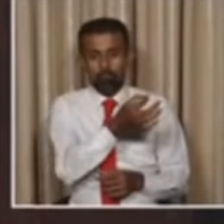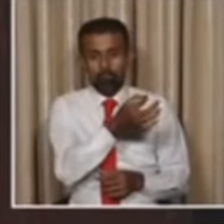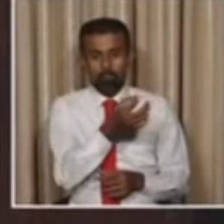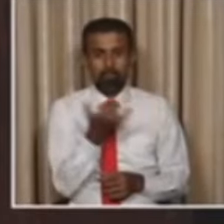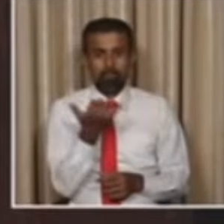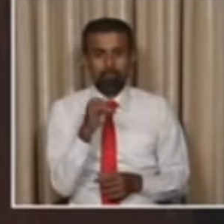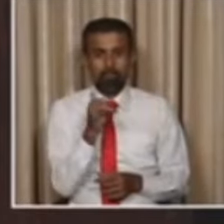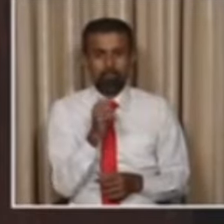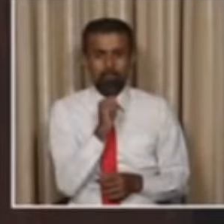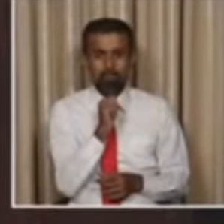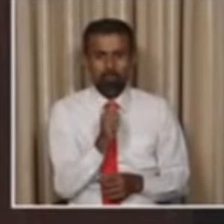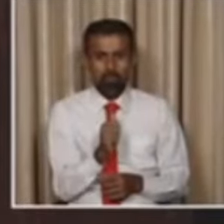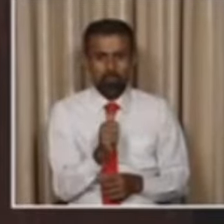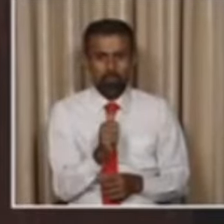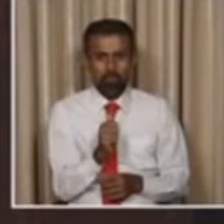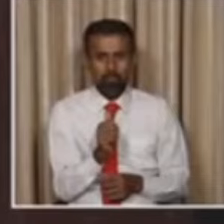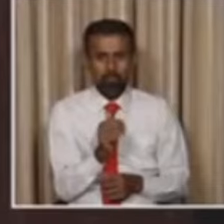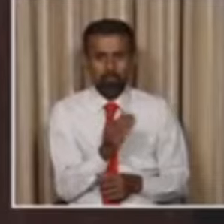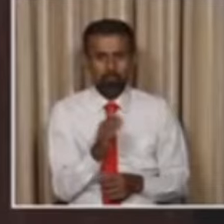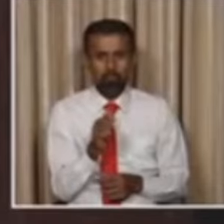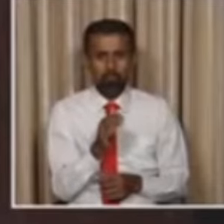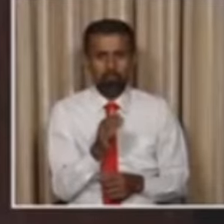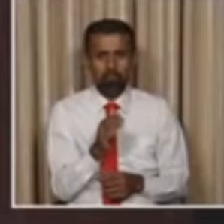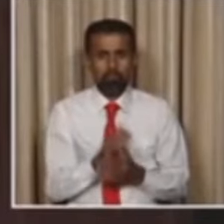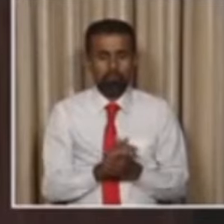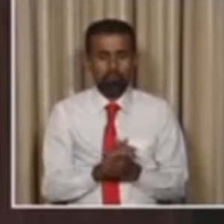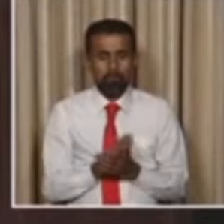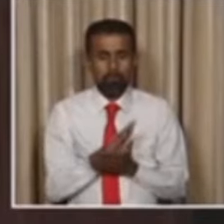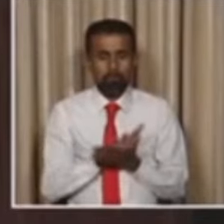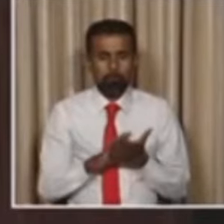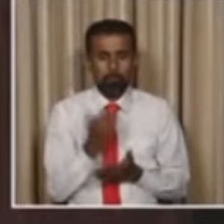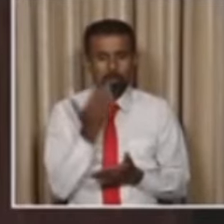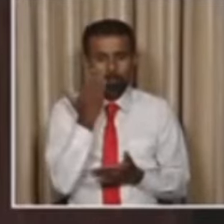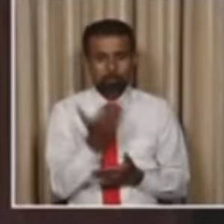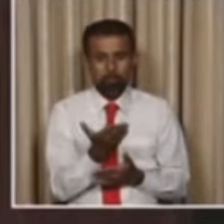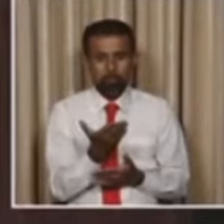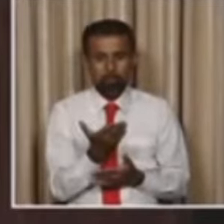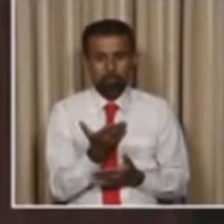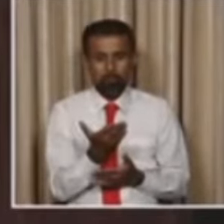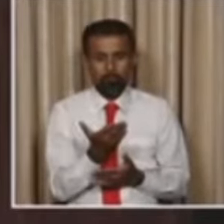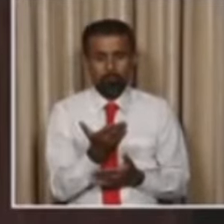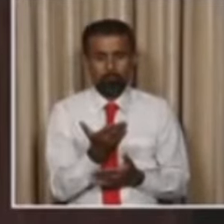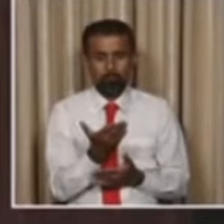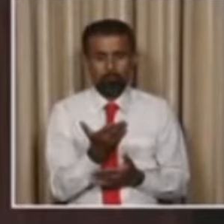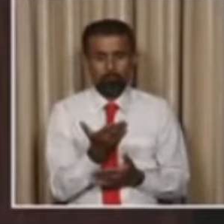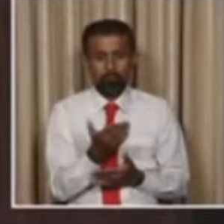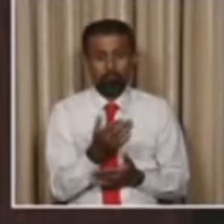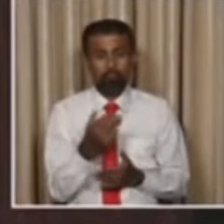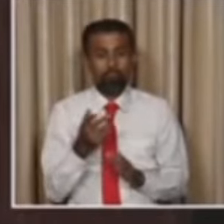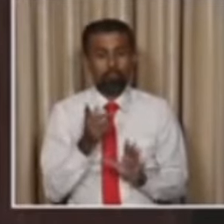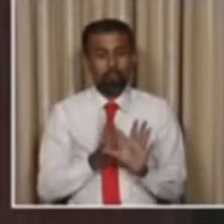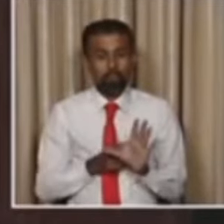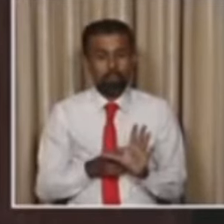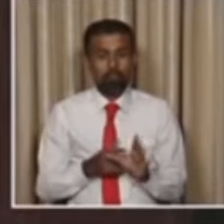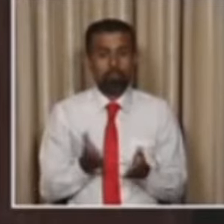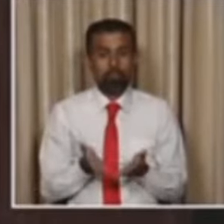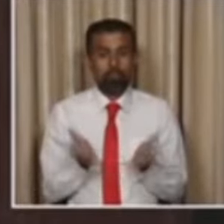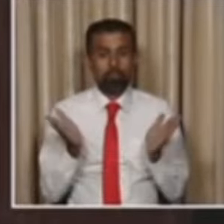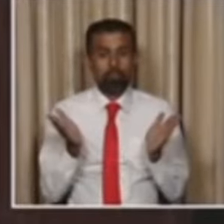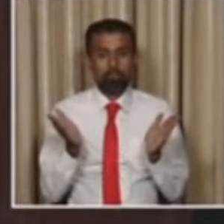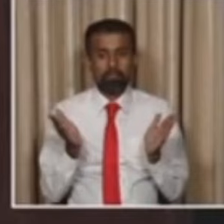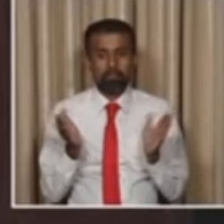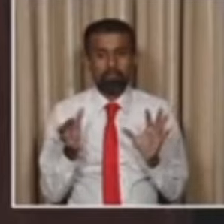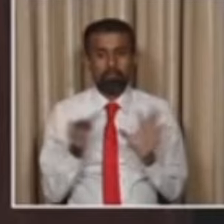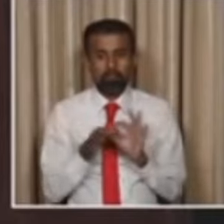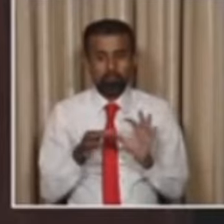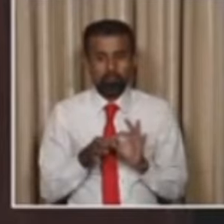කිසි සත්‍යභාවයකුත් මේ අරහක් කරගෙනවා කියන එක අපිට පැහැදිලිව පේනවා. සම මේ අනිත් පැත්තෙන් නිරන්තරයෙන් ඉන්දියාව නිරන්තරයෙන් ගෑවෙමින් තියෙනවා. ඒ නිසා අපි